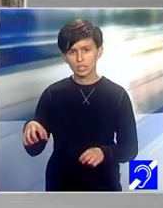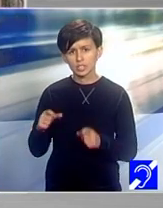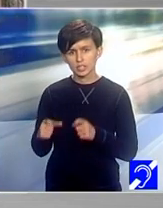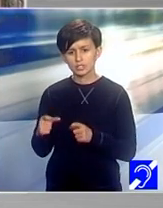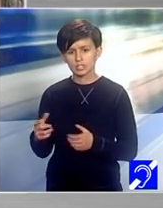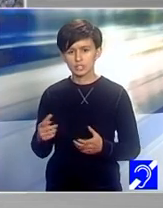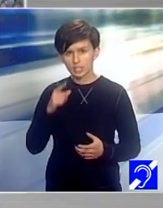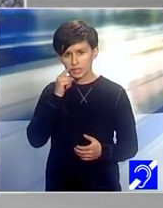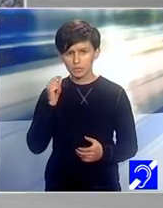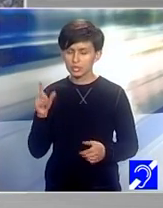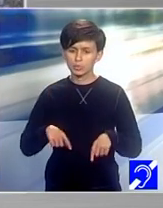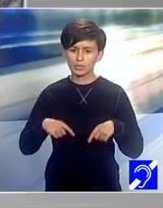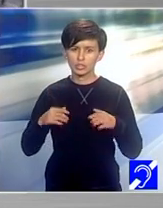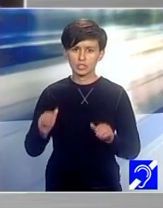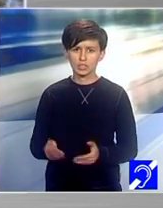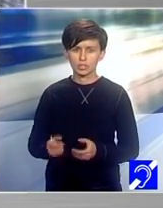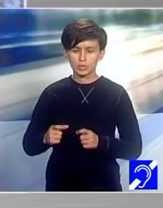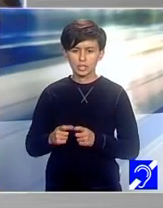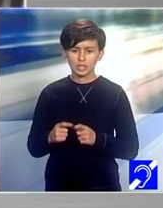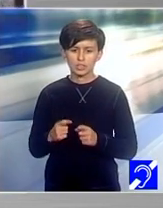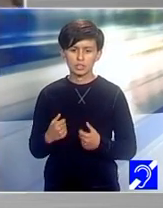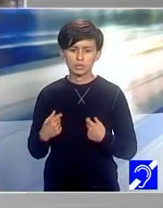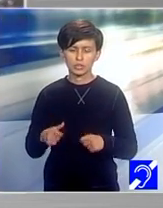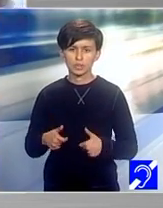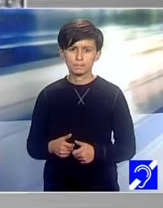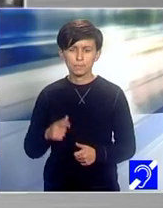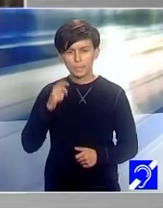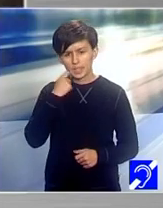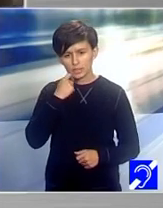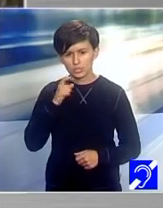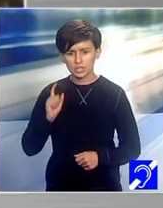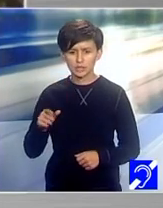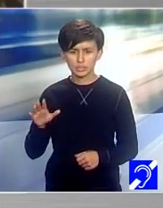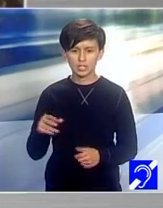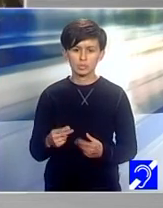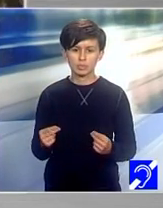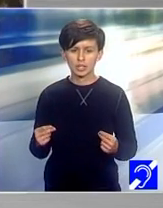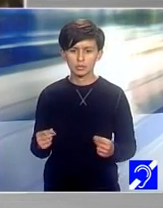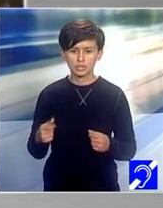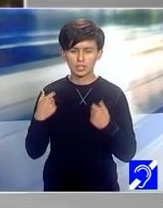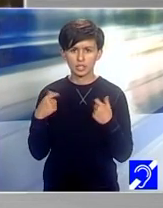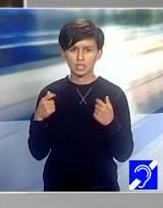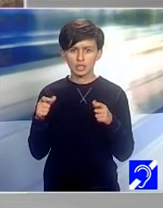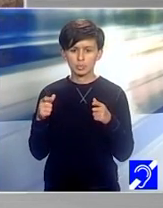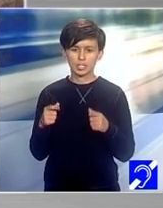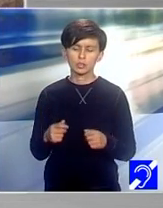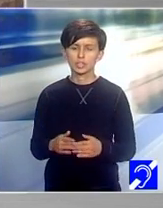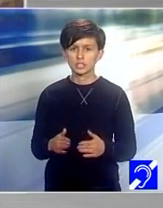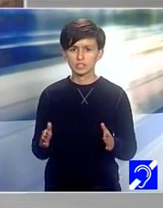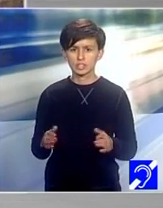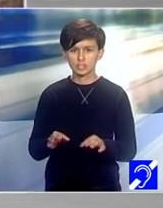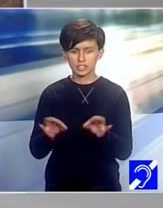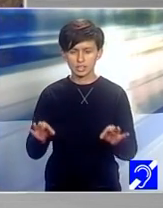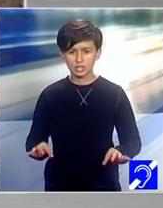rampe poluante. Pentru a avea șanse la această titulatură, Clujul ar trebui să aibă mai multe parcuri și locuri de joacă, să deschidă curțile